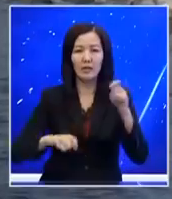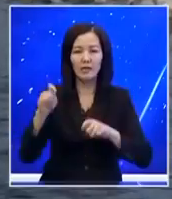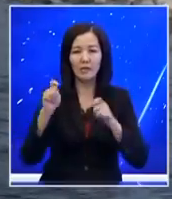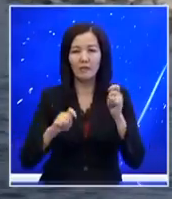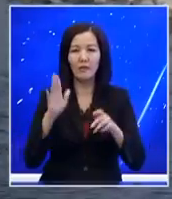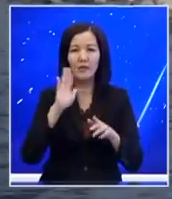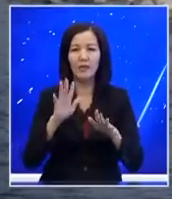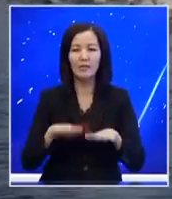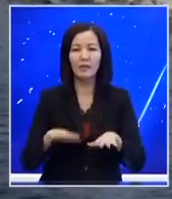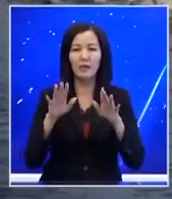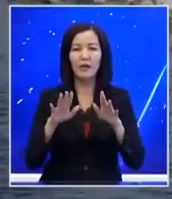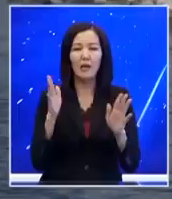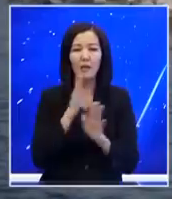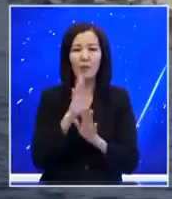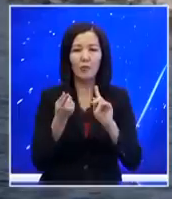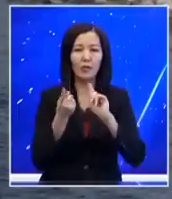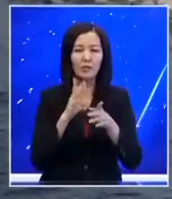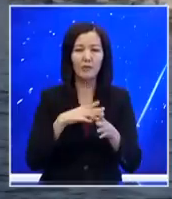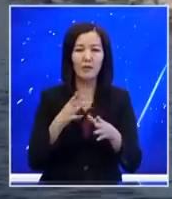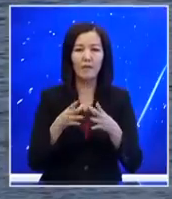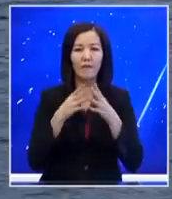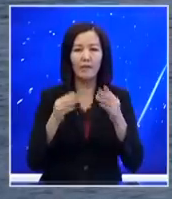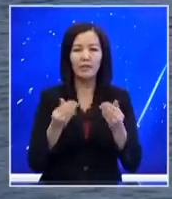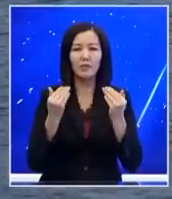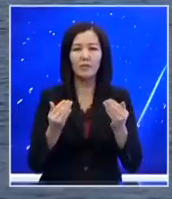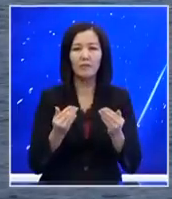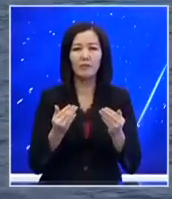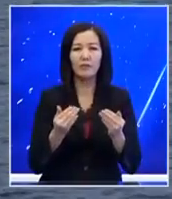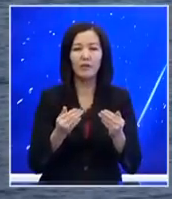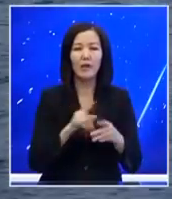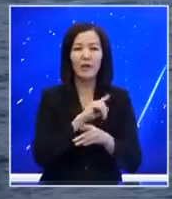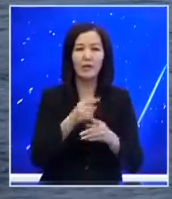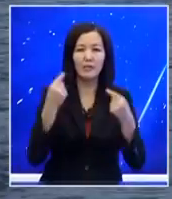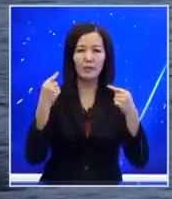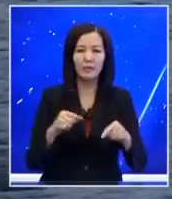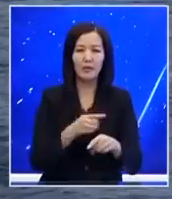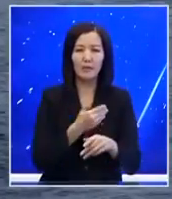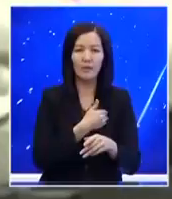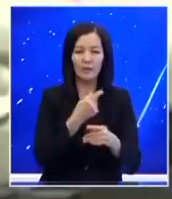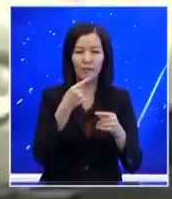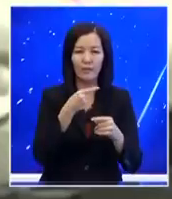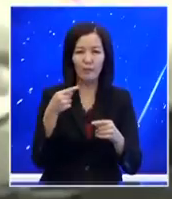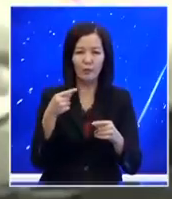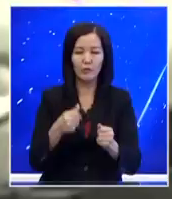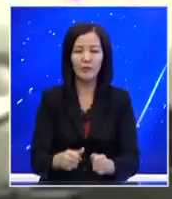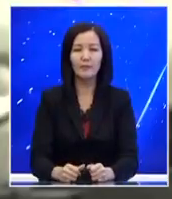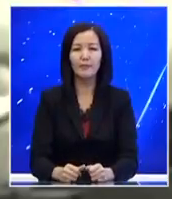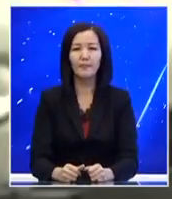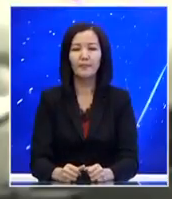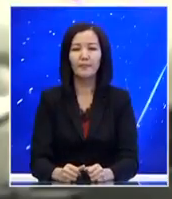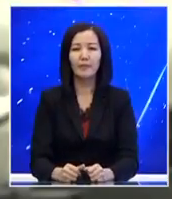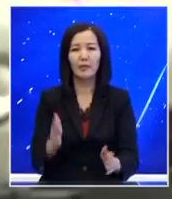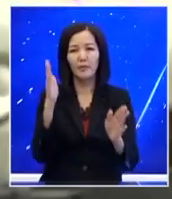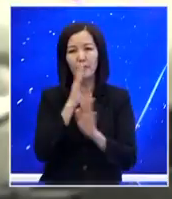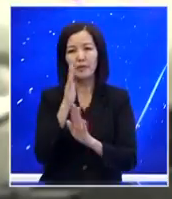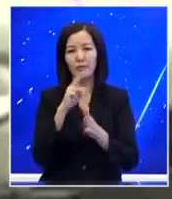и резкая смена погодных условий. Нынешняя весна уже отметилась резкими перепадами погодного настроения. На основании прогноза